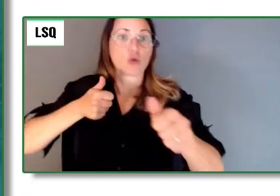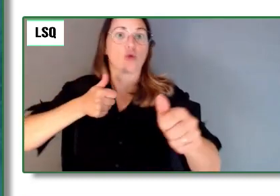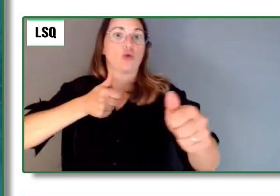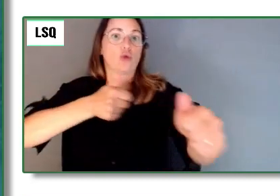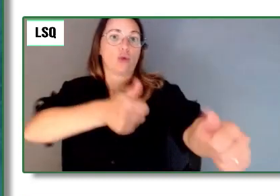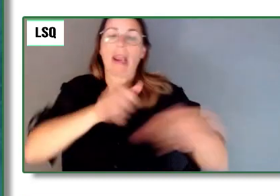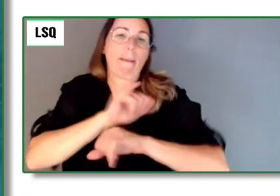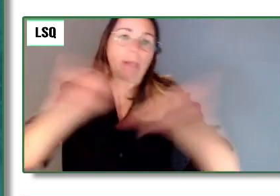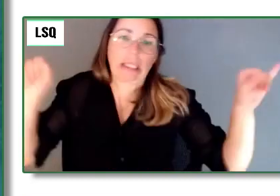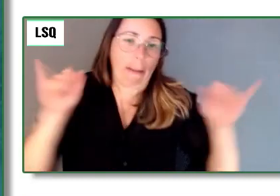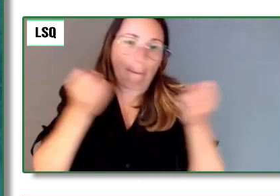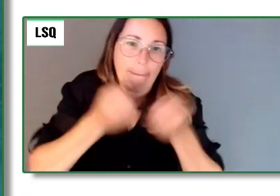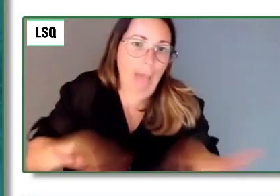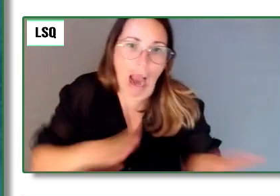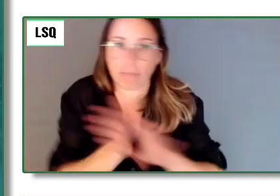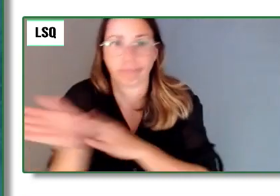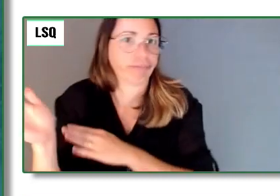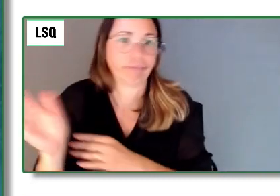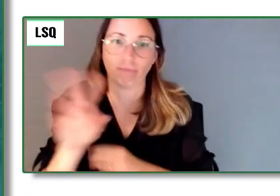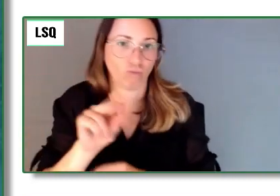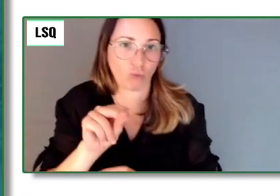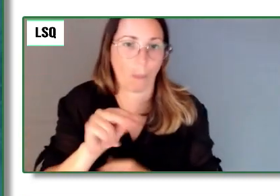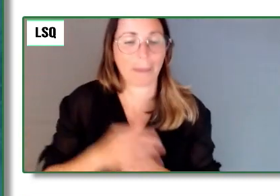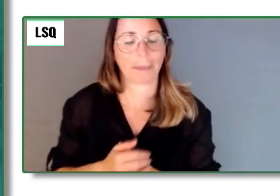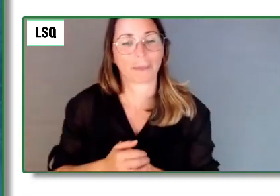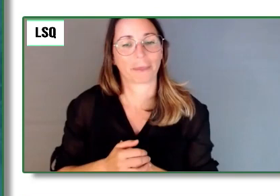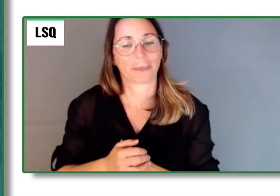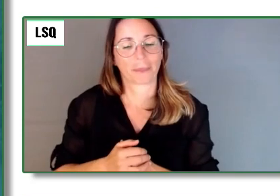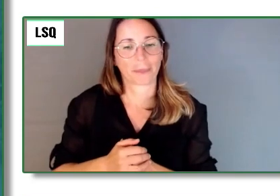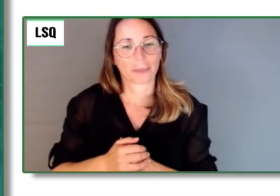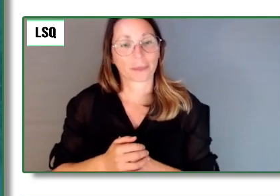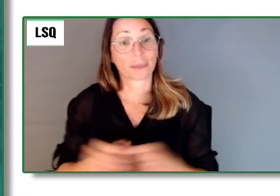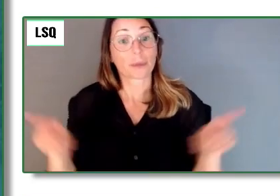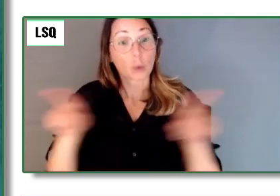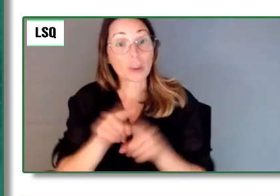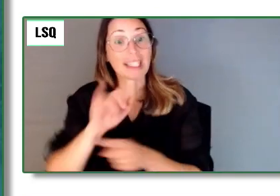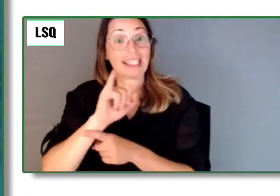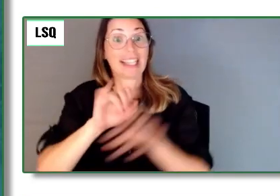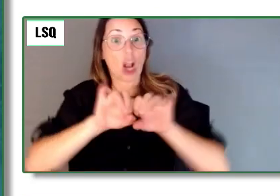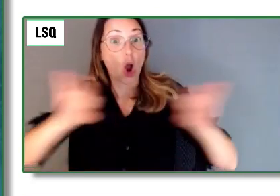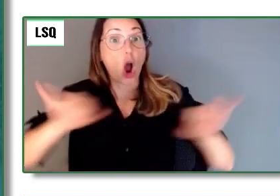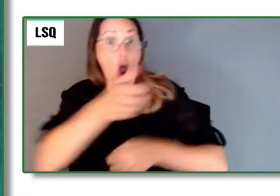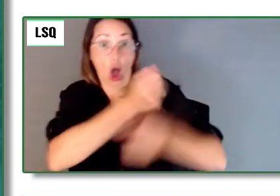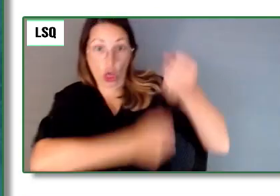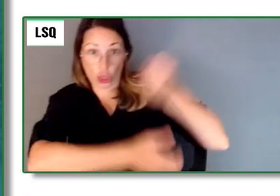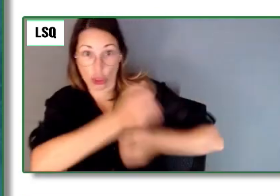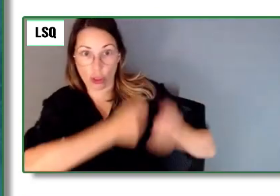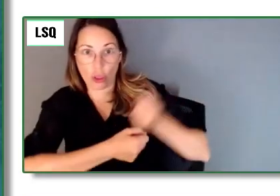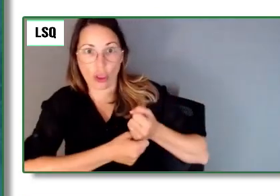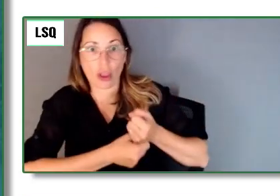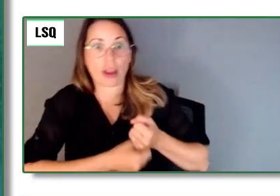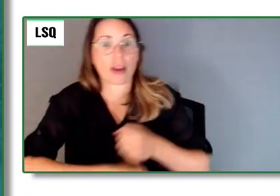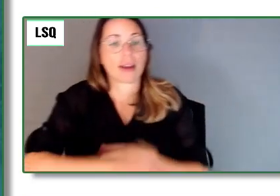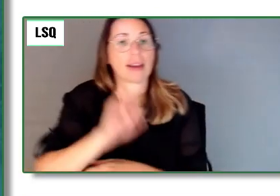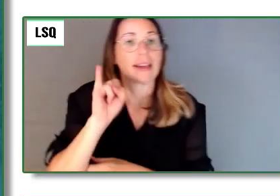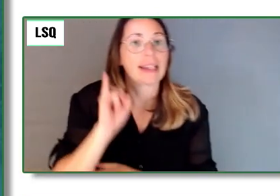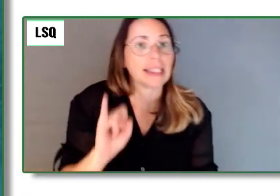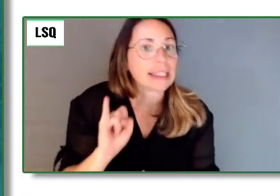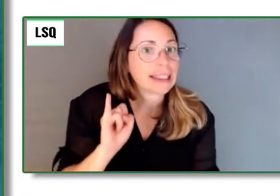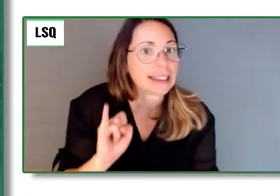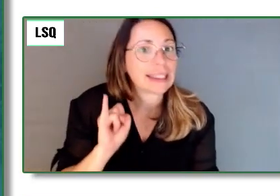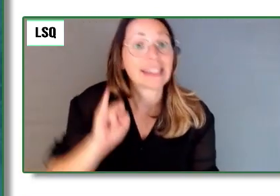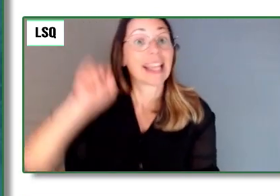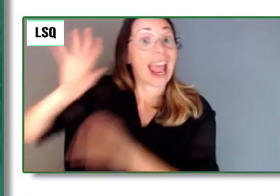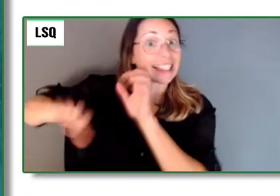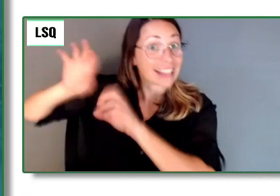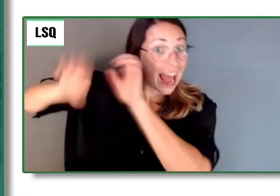de l'escalade et c'est une bonne façon d'être attaché par corde. Il est facile de monter n'importe quoi comme personne aveugle.